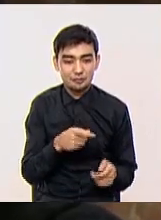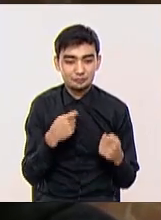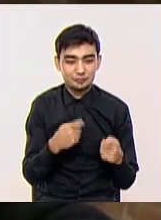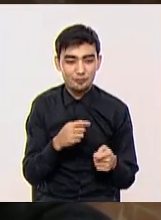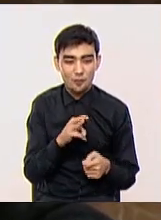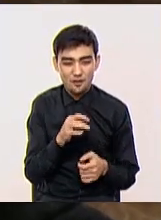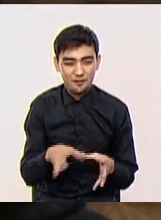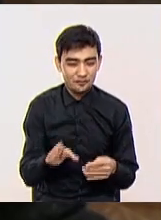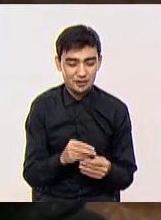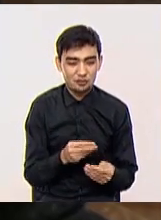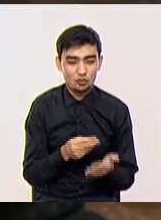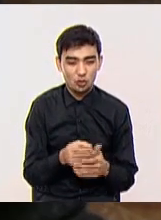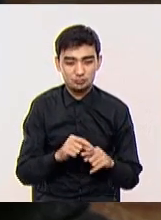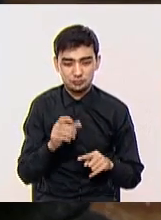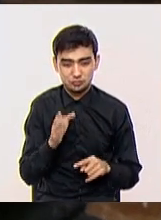көбейгеннен